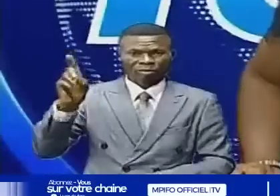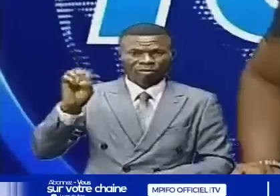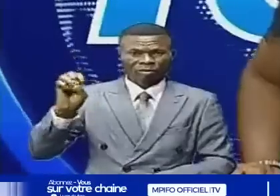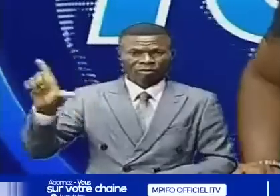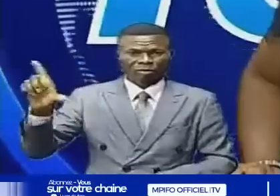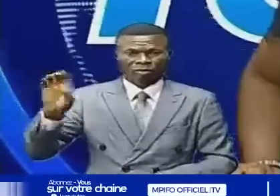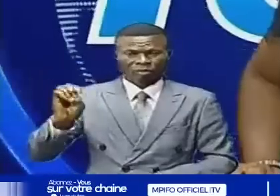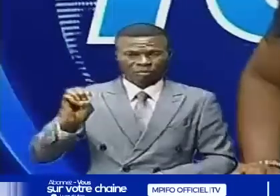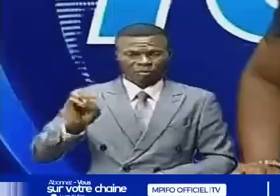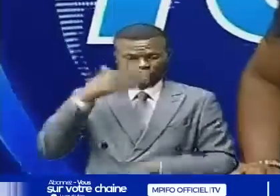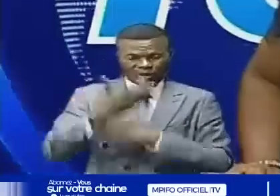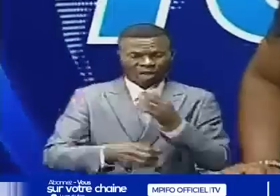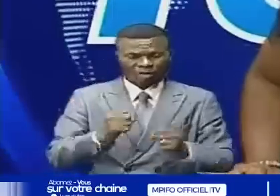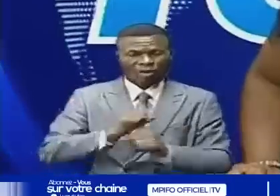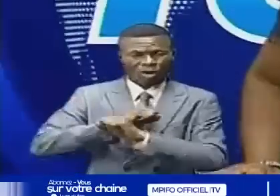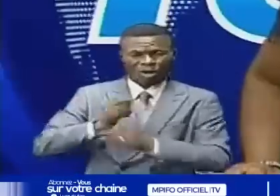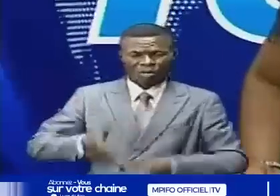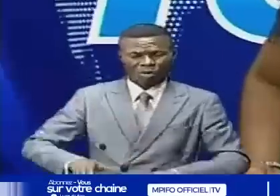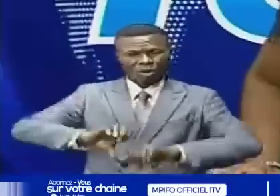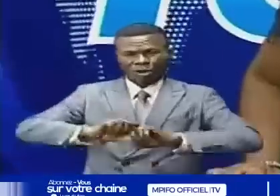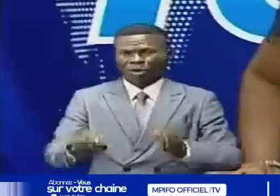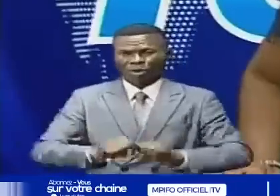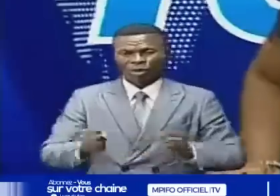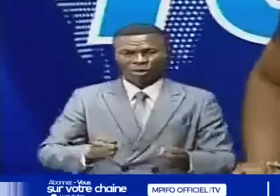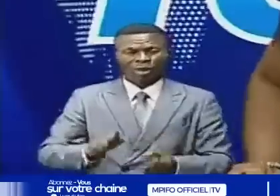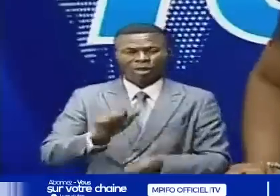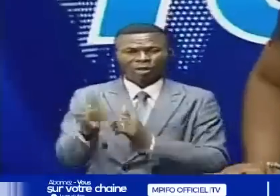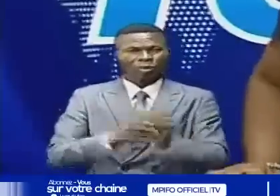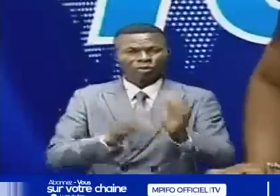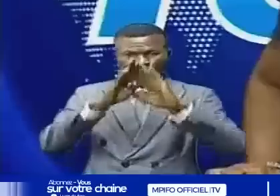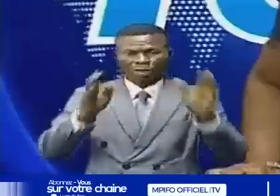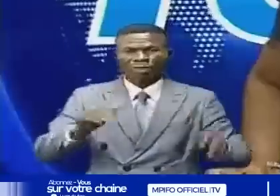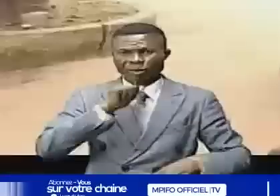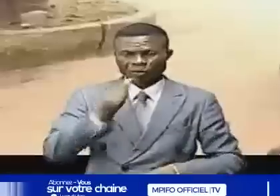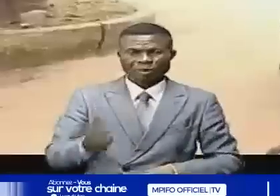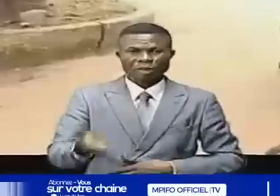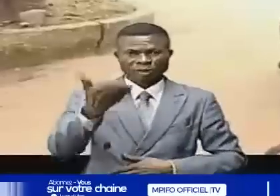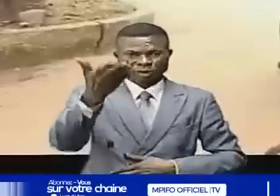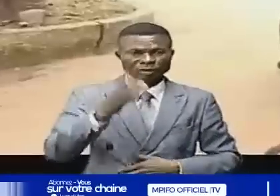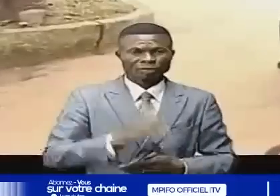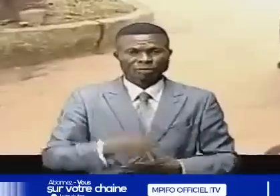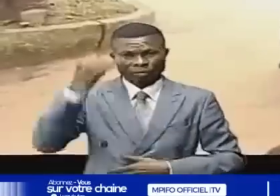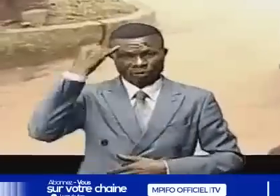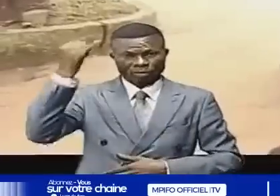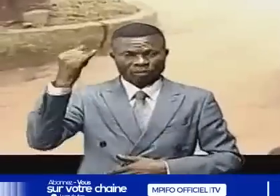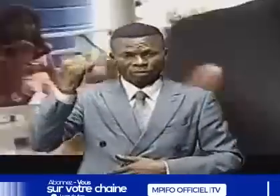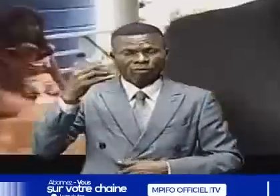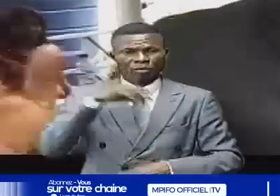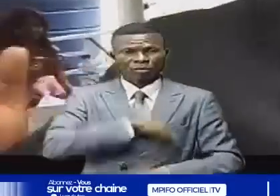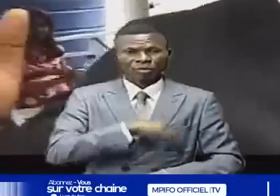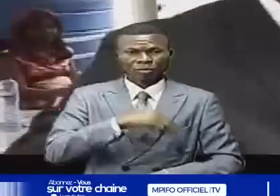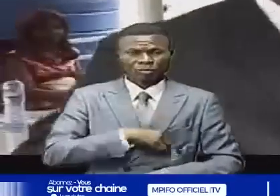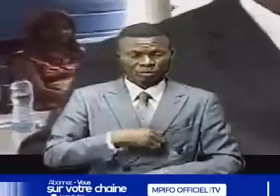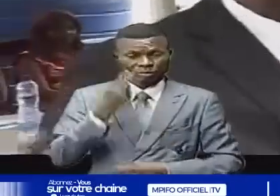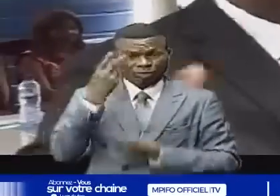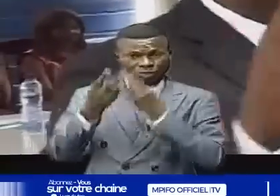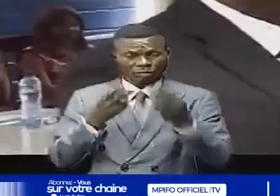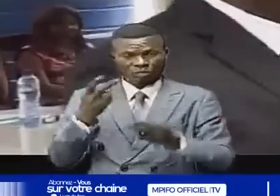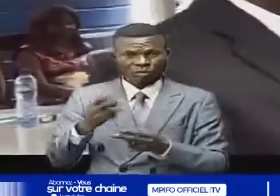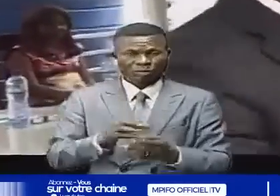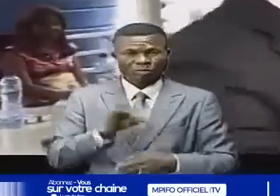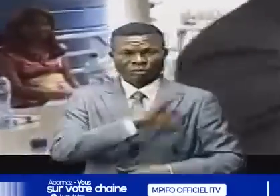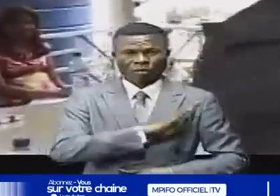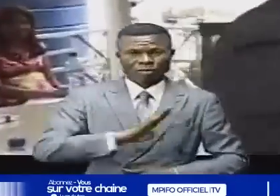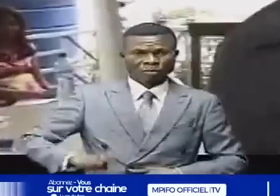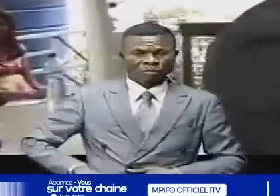lutter contre les érosions pour éviter les dégâts. Regardez. Dans le cadre de sa mission d'itinérance, le bourgmestre